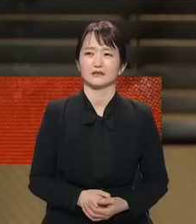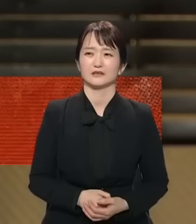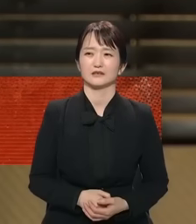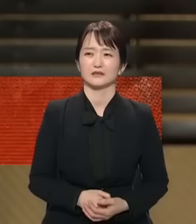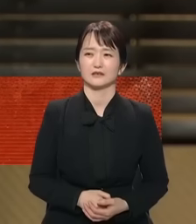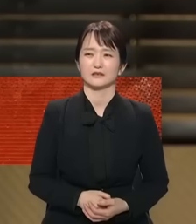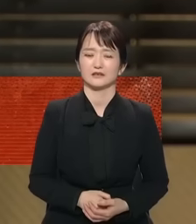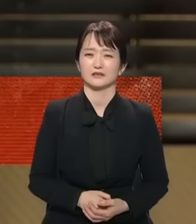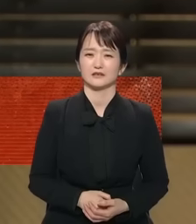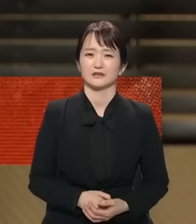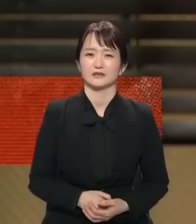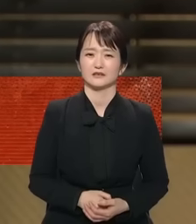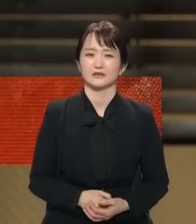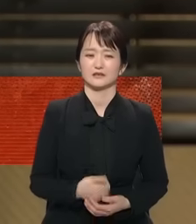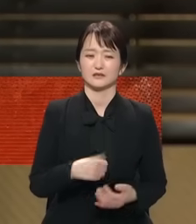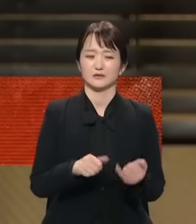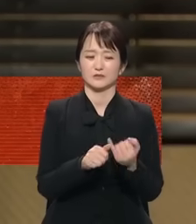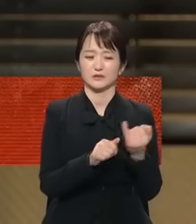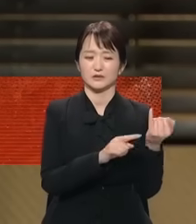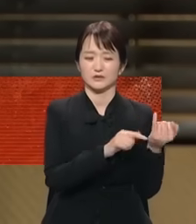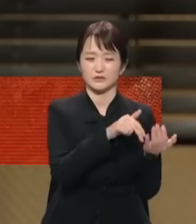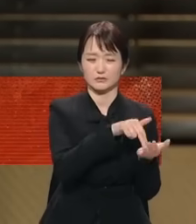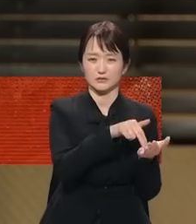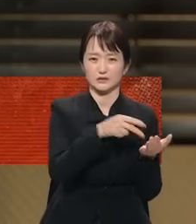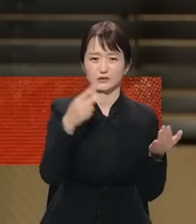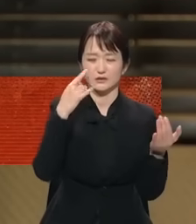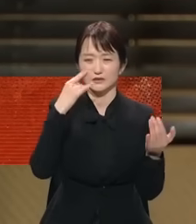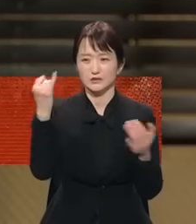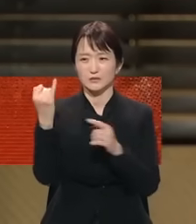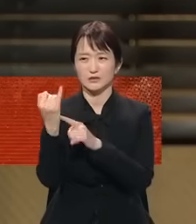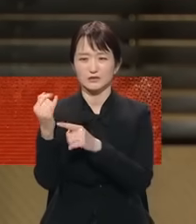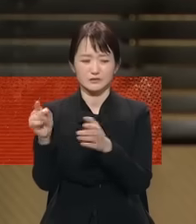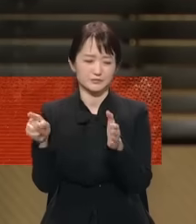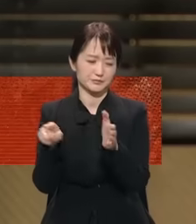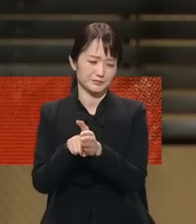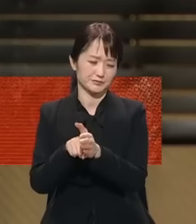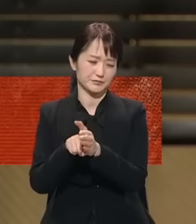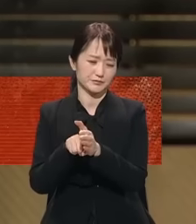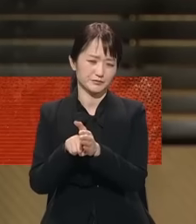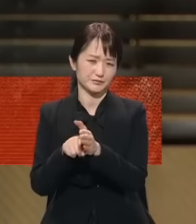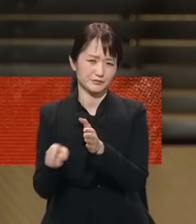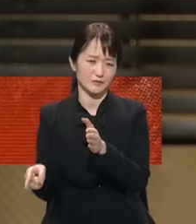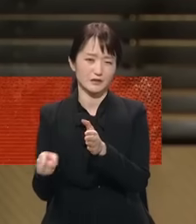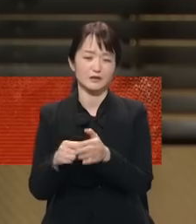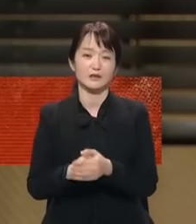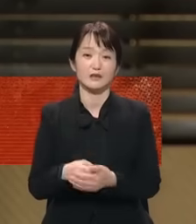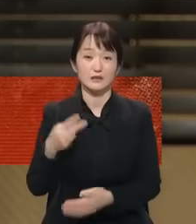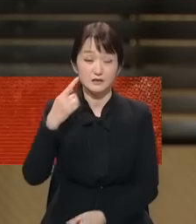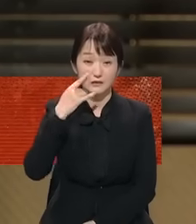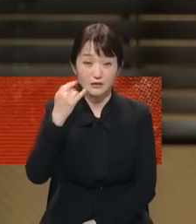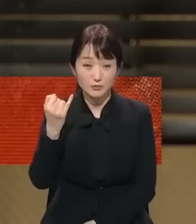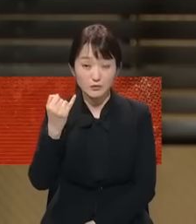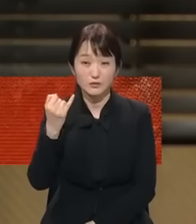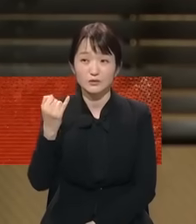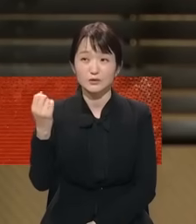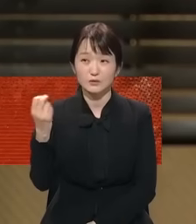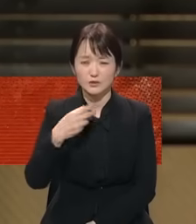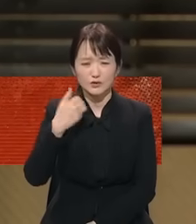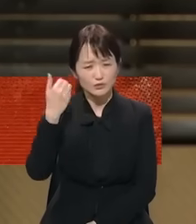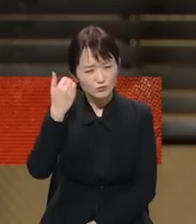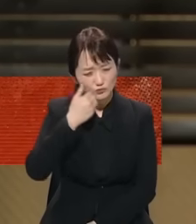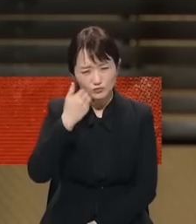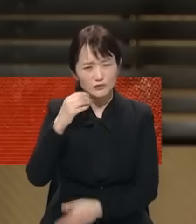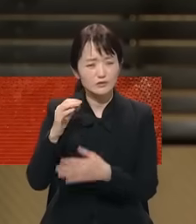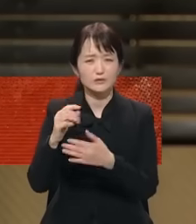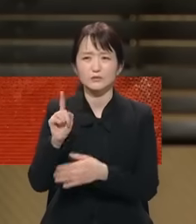이 사연자분 입장에선 어머니로부터 신뢰를 전혀 못 받고 있다라는 거예요. 그게 어머니가 시어머니가 됐건 뭐 누가 됐든지